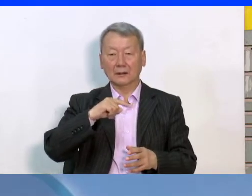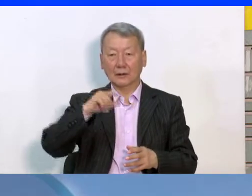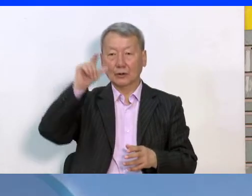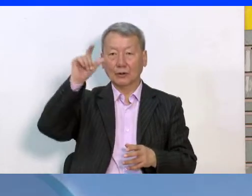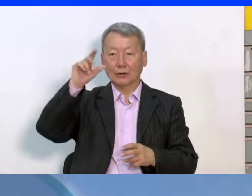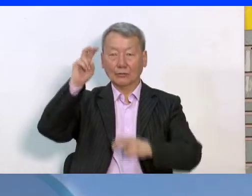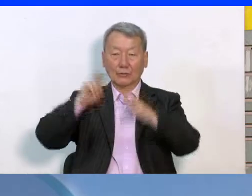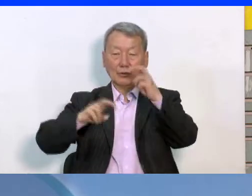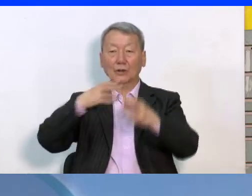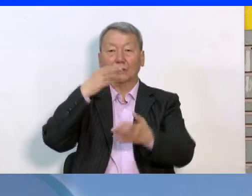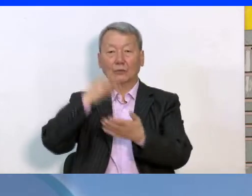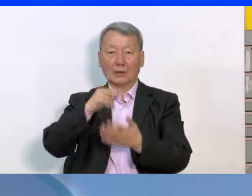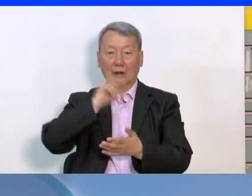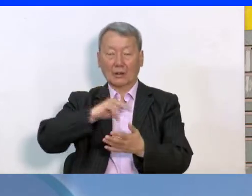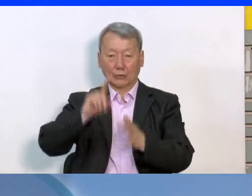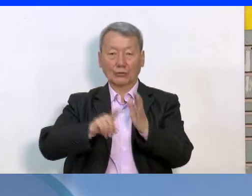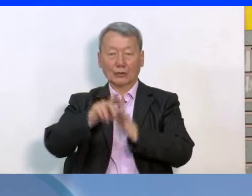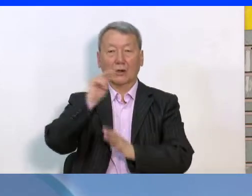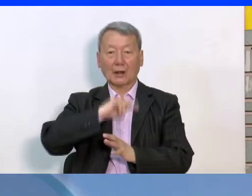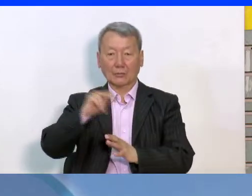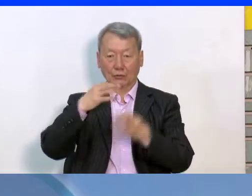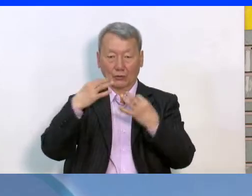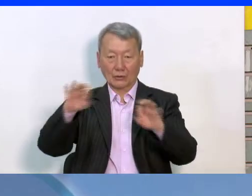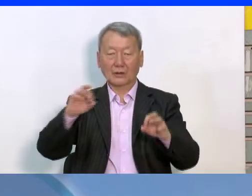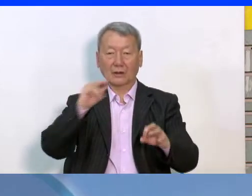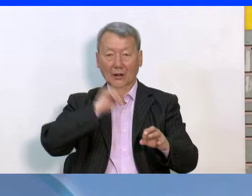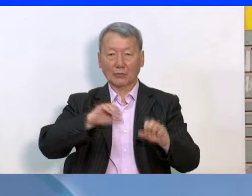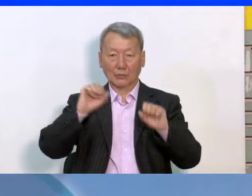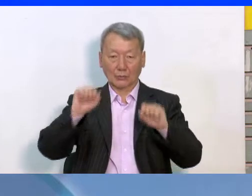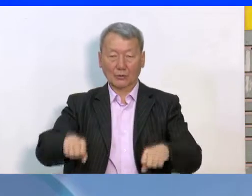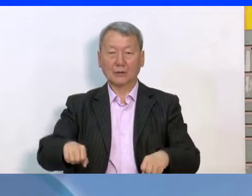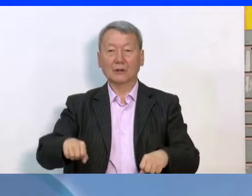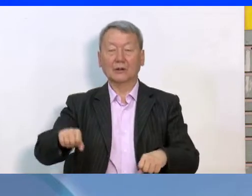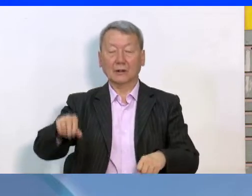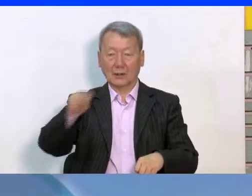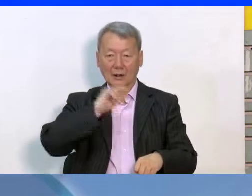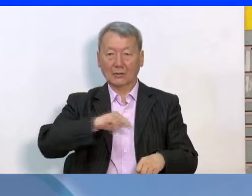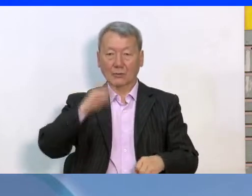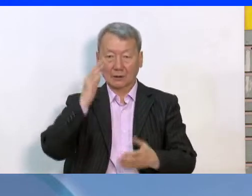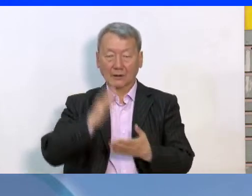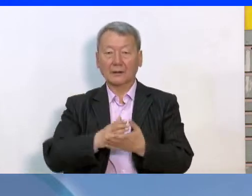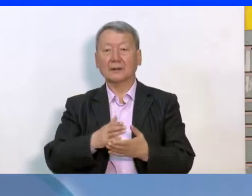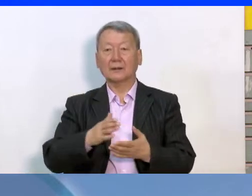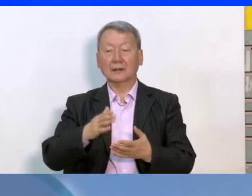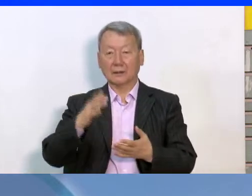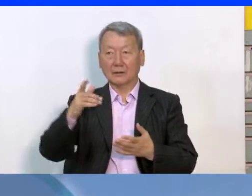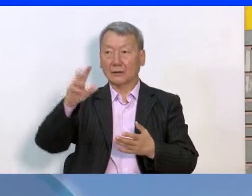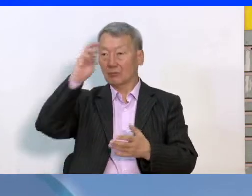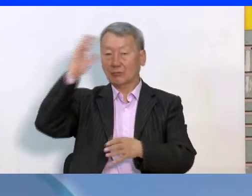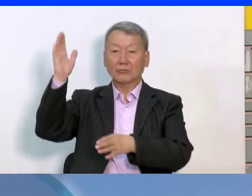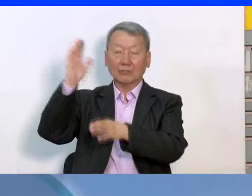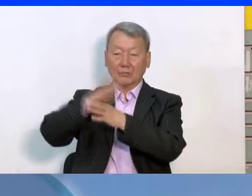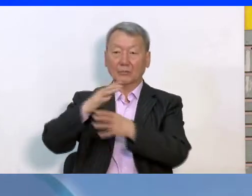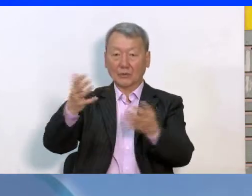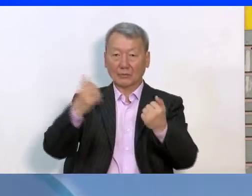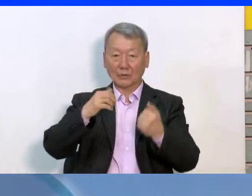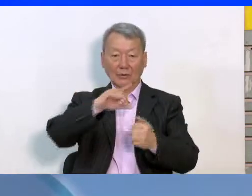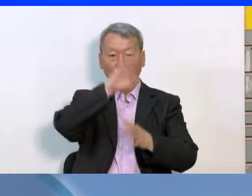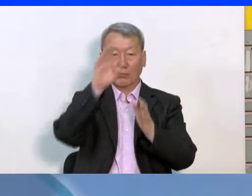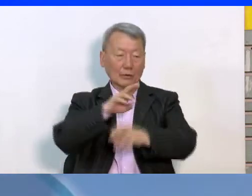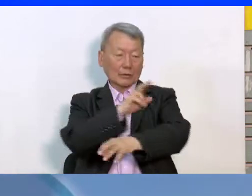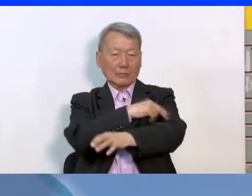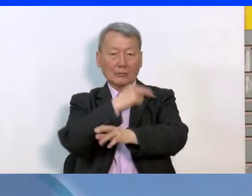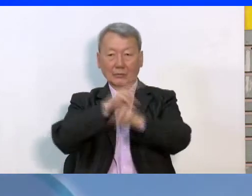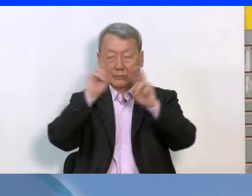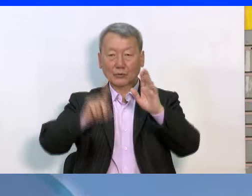субъектилери өзлөрүнүн иштерин баштап атат. Баягы алгоритмге, өкмөттөн чечилген штабтын чечими менен бекитилген алгоритмге ылайык